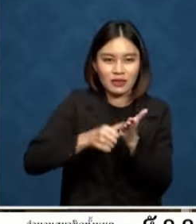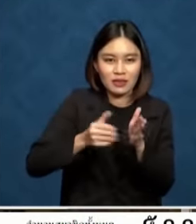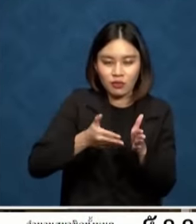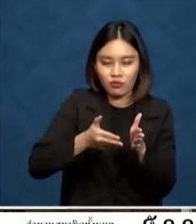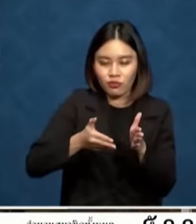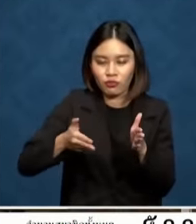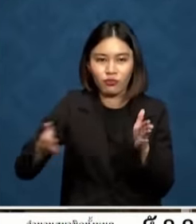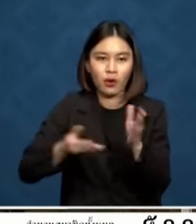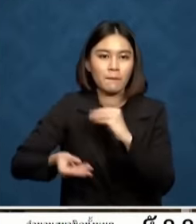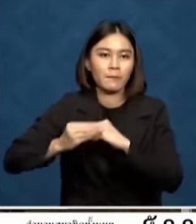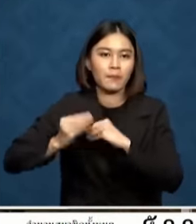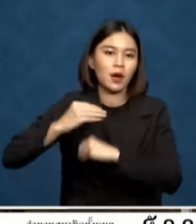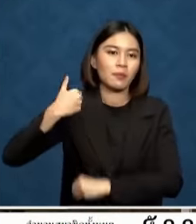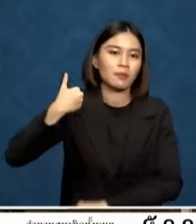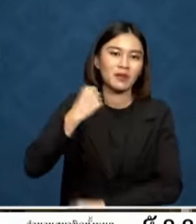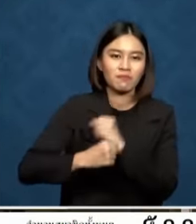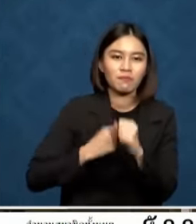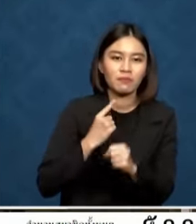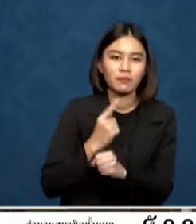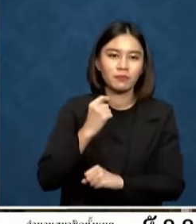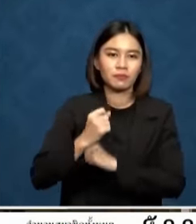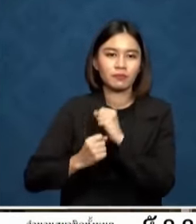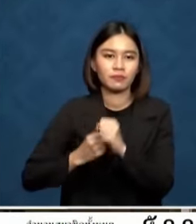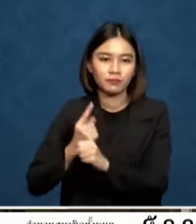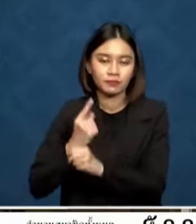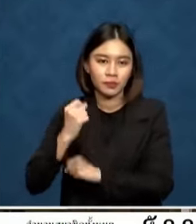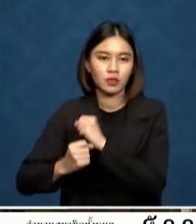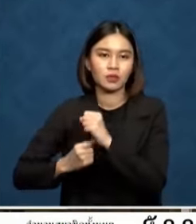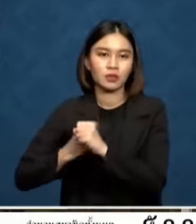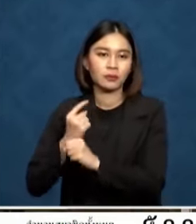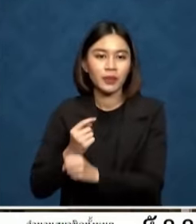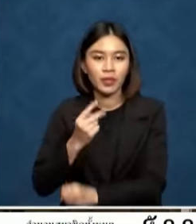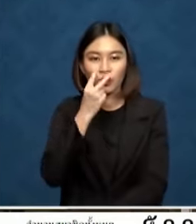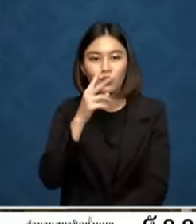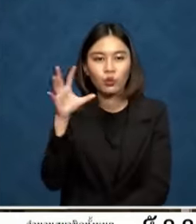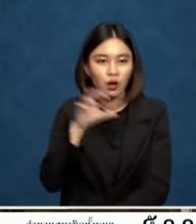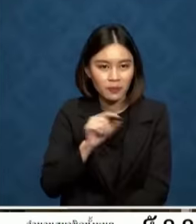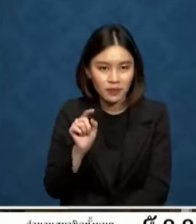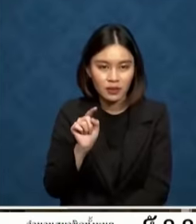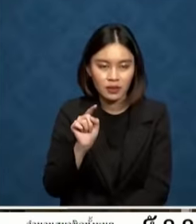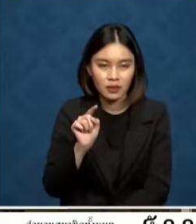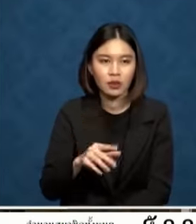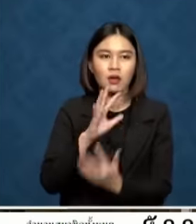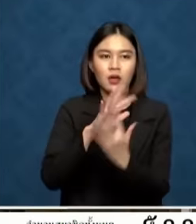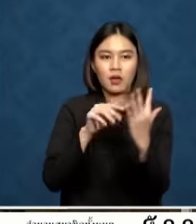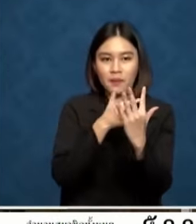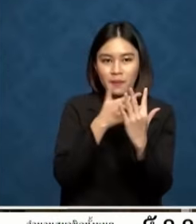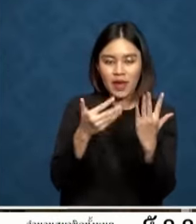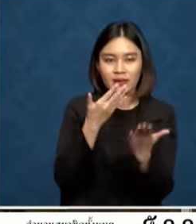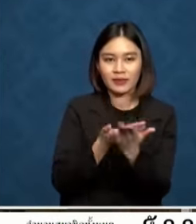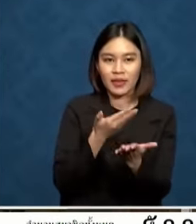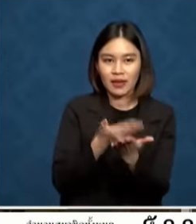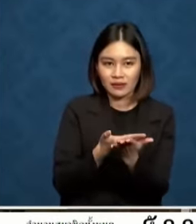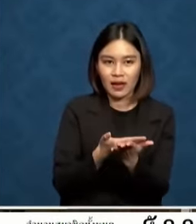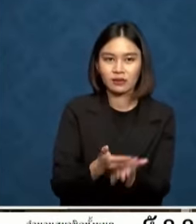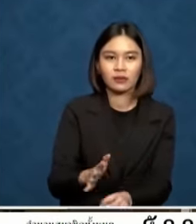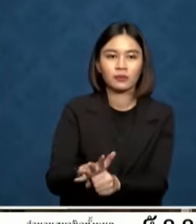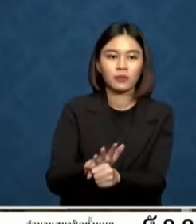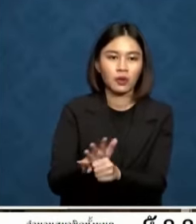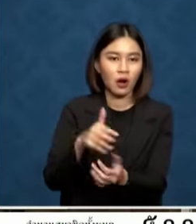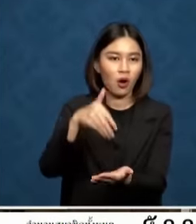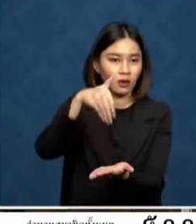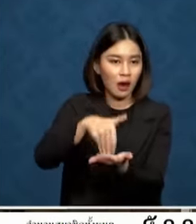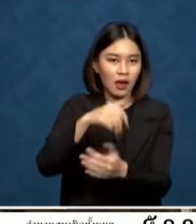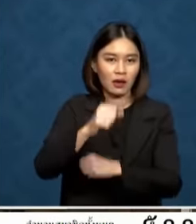แล้วก็จะเพิ่มขึ้นทุกปีดูจากไหนครับดูจากแผนการคลังระยะปานกลางปี